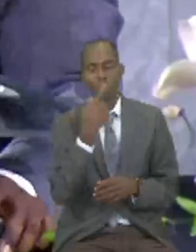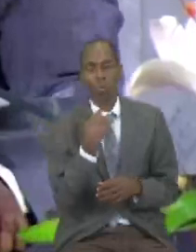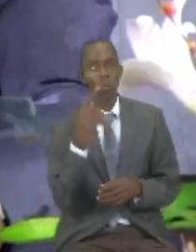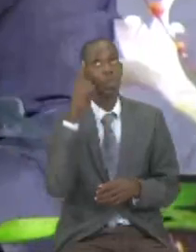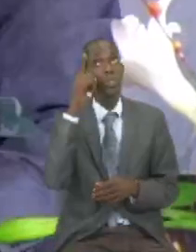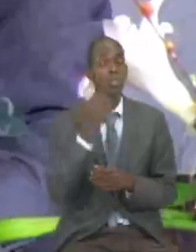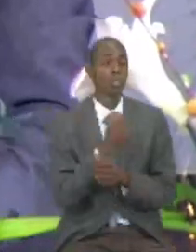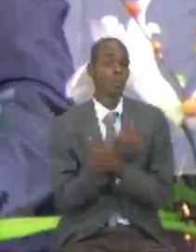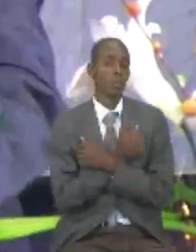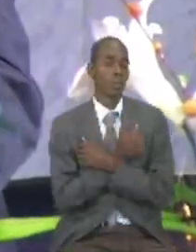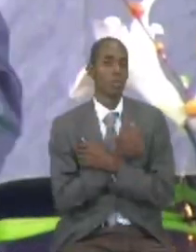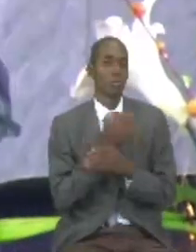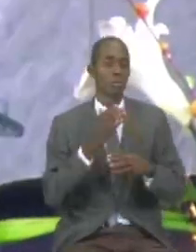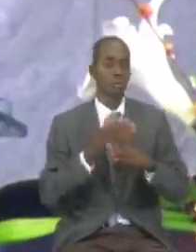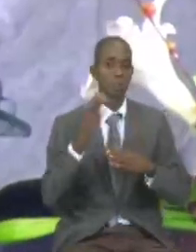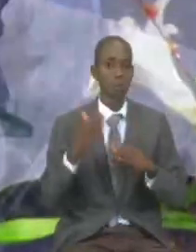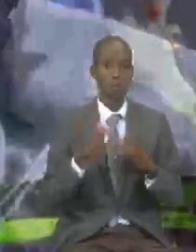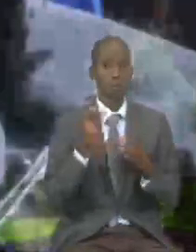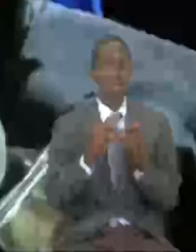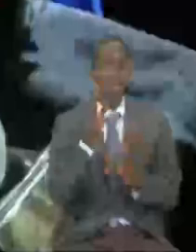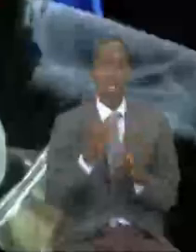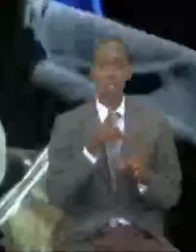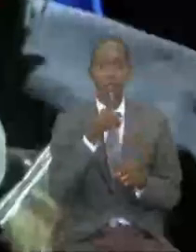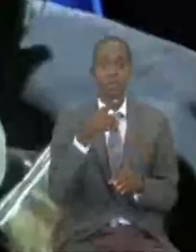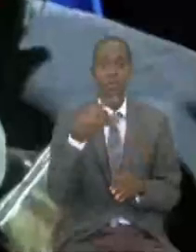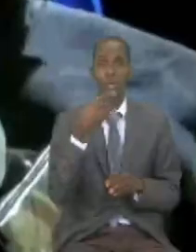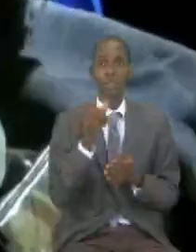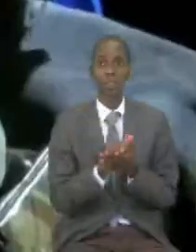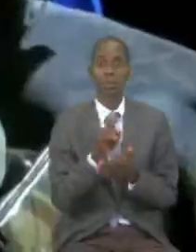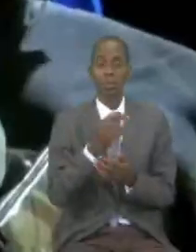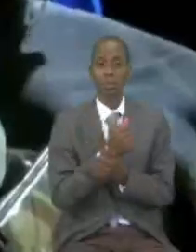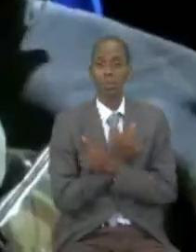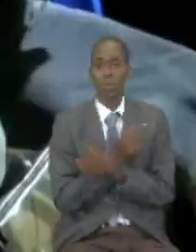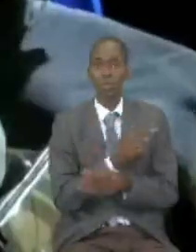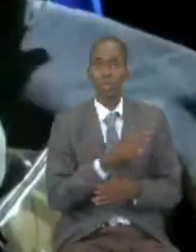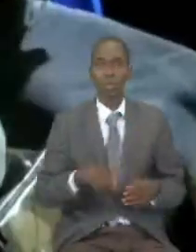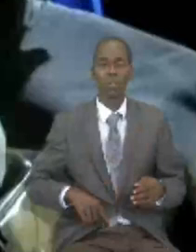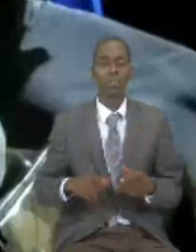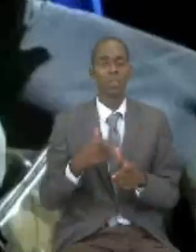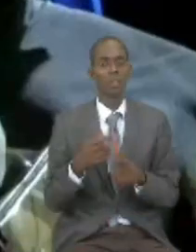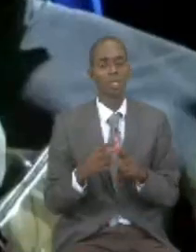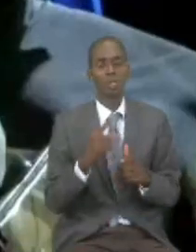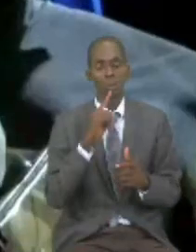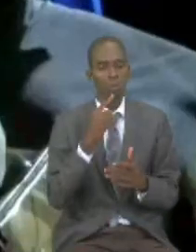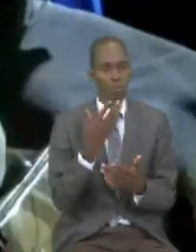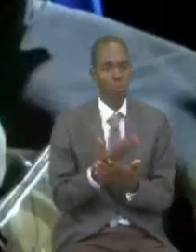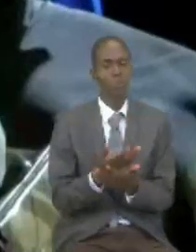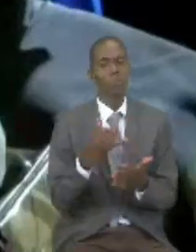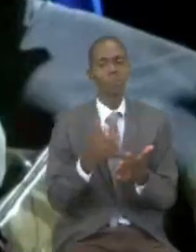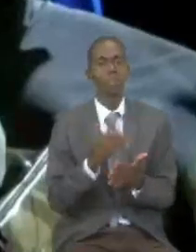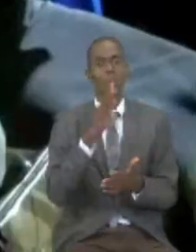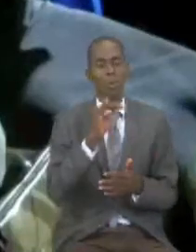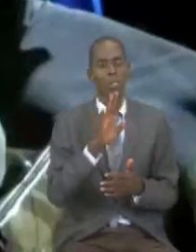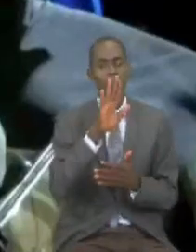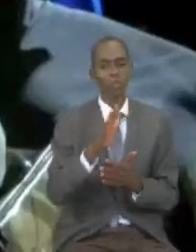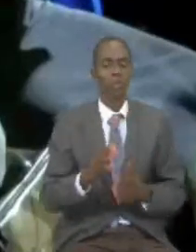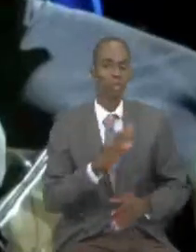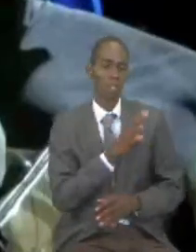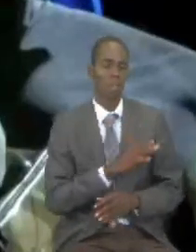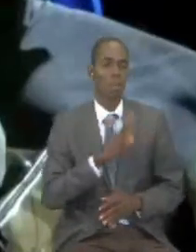qu'il aime, ou bien celui qu'il aime suprêmement? Si tu dis que tu aimes le Seigneur, prouve-le par la vie que tu mènes. Si tu dis que tu aimes le